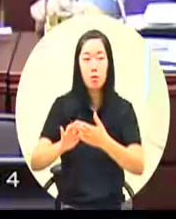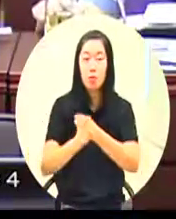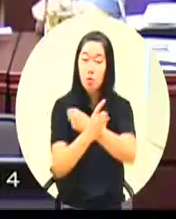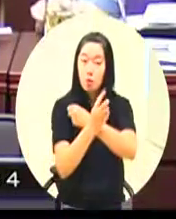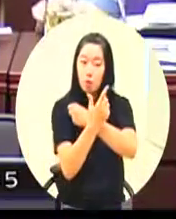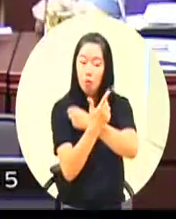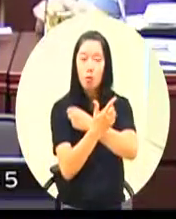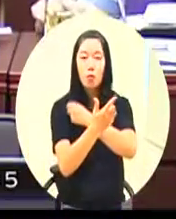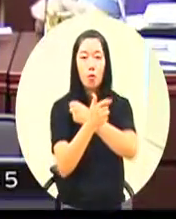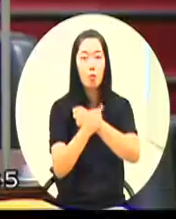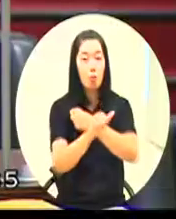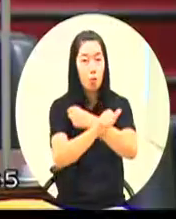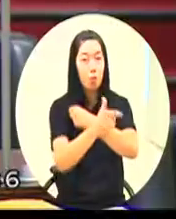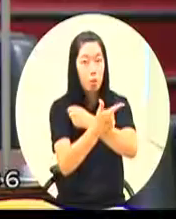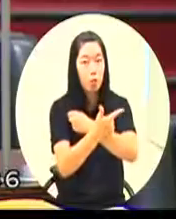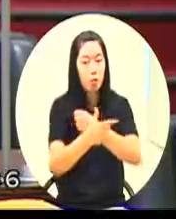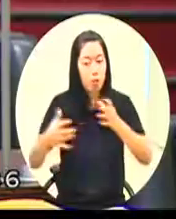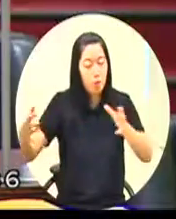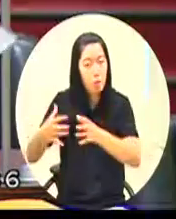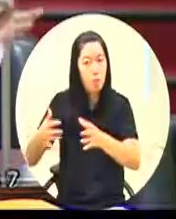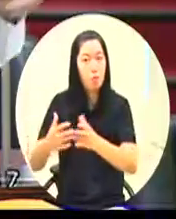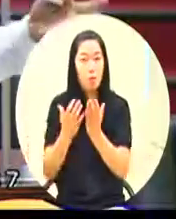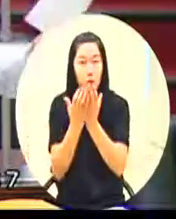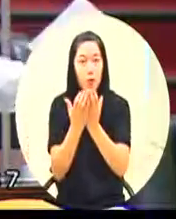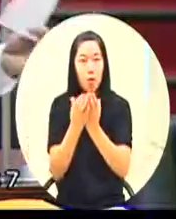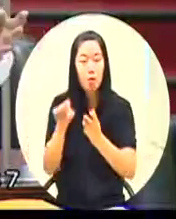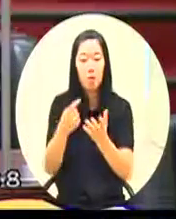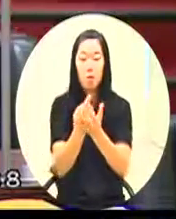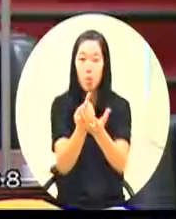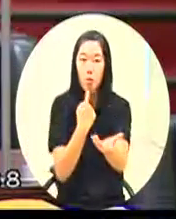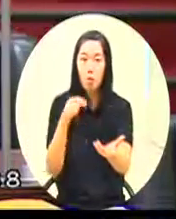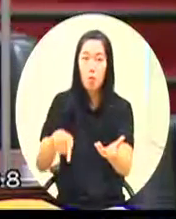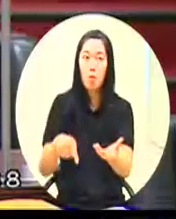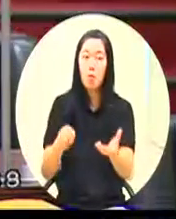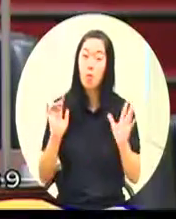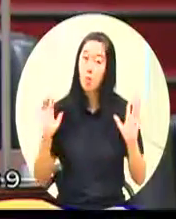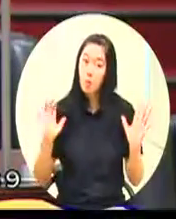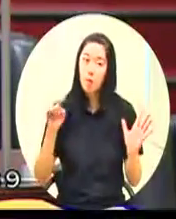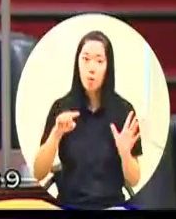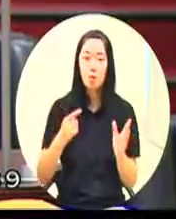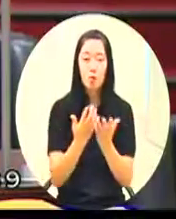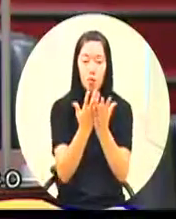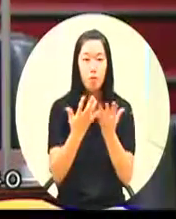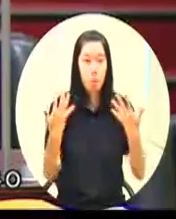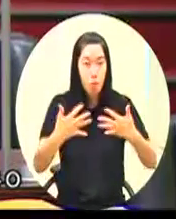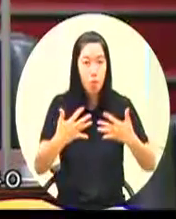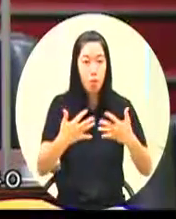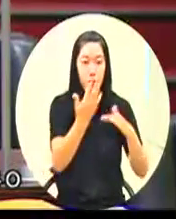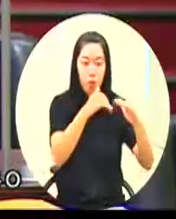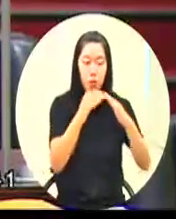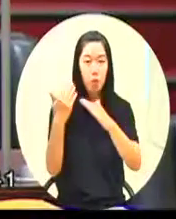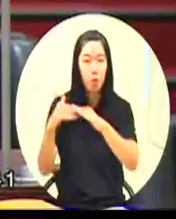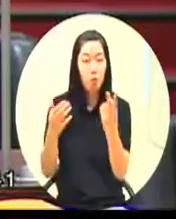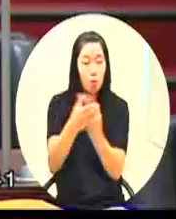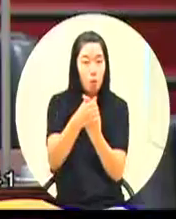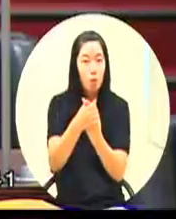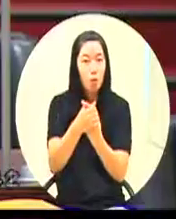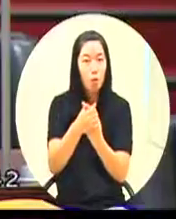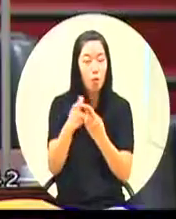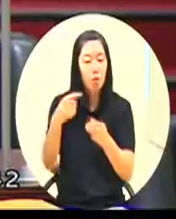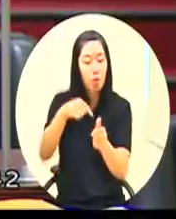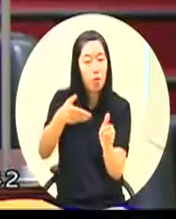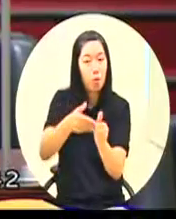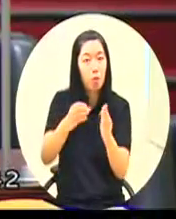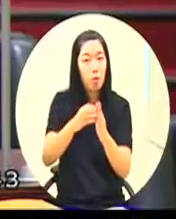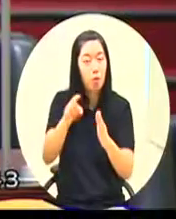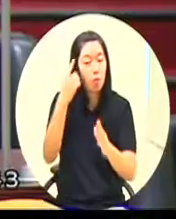场了以后，退场了以后的情况，这个地方的小朋友的上课问题、并校的问题，我们学校我们教育局有没有打算怎么？ 其